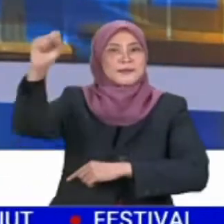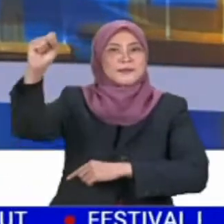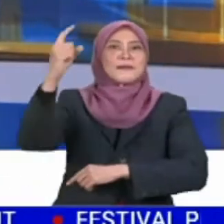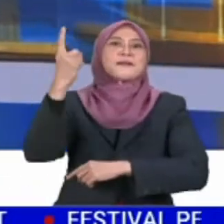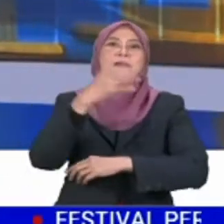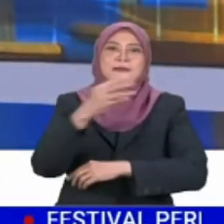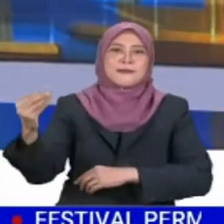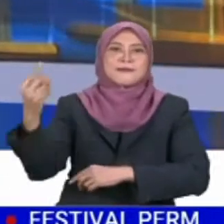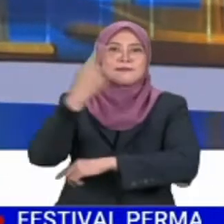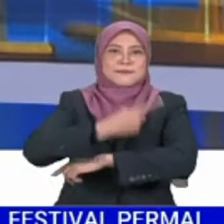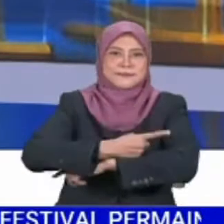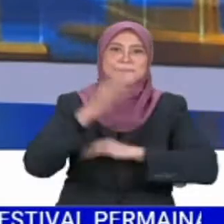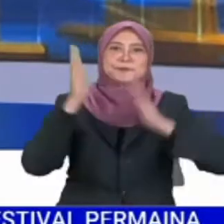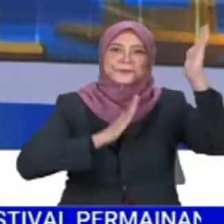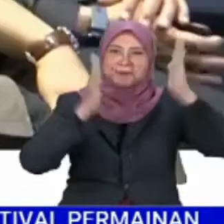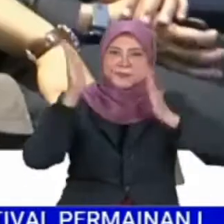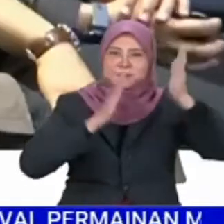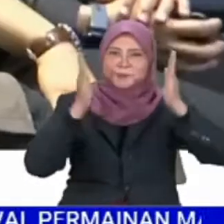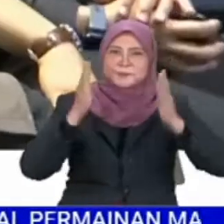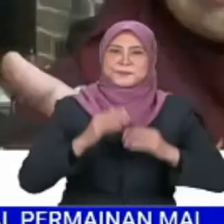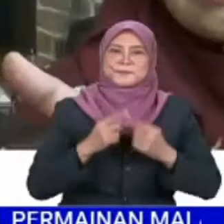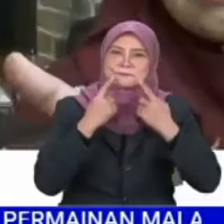Malaysia.